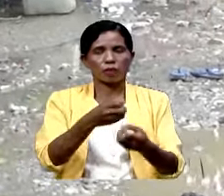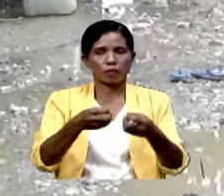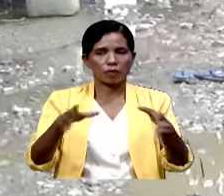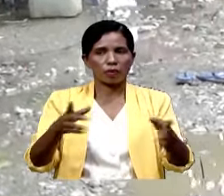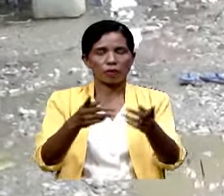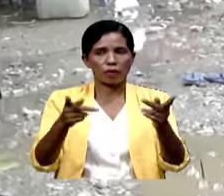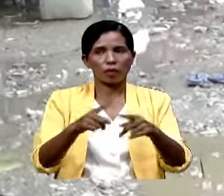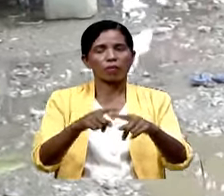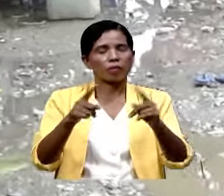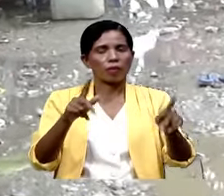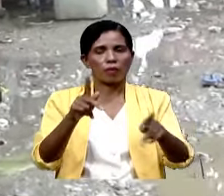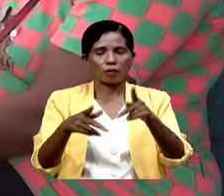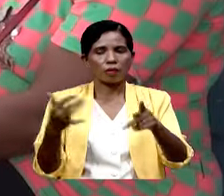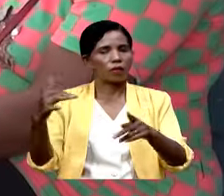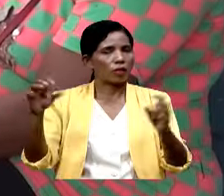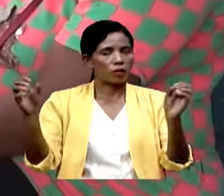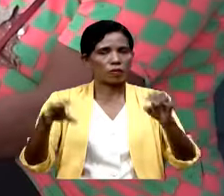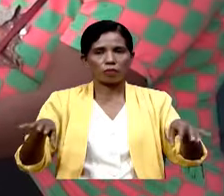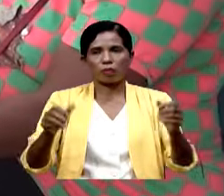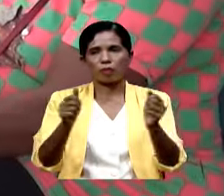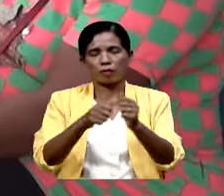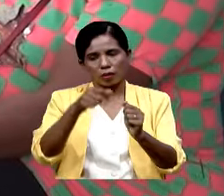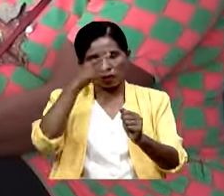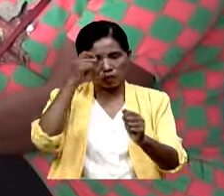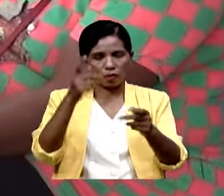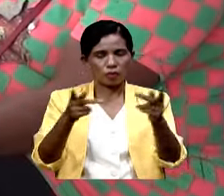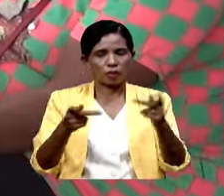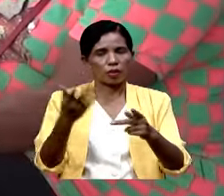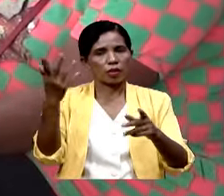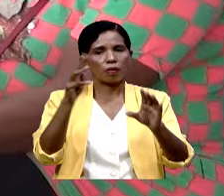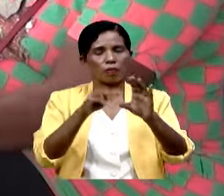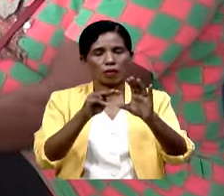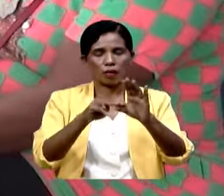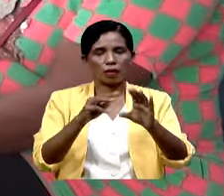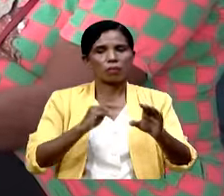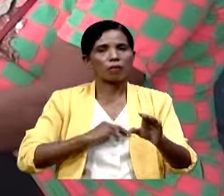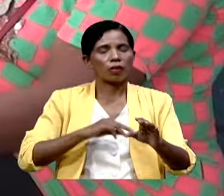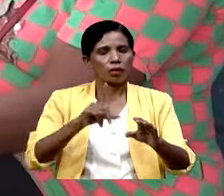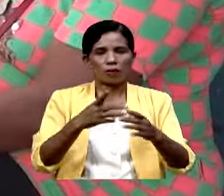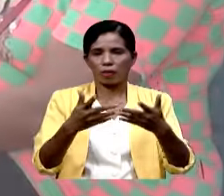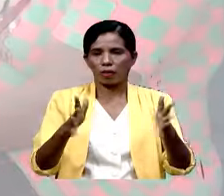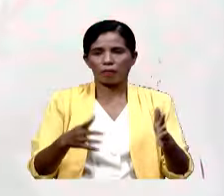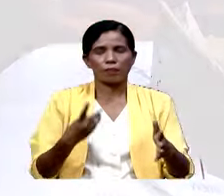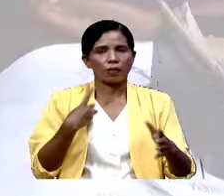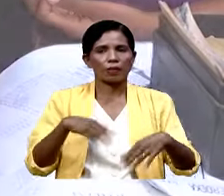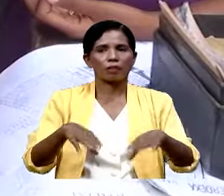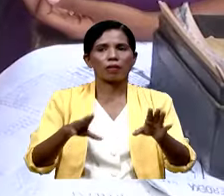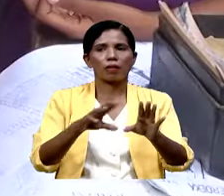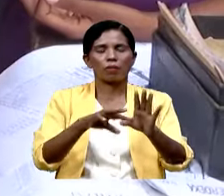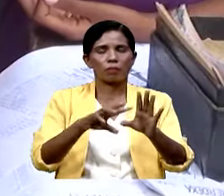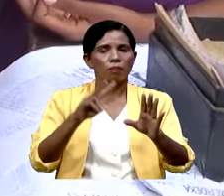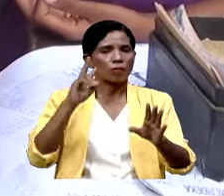refere, mebe negosiante sira ne, lakoi kopera, ho razang fatin iha mercado manlewana la iha. Kami at fan modo ne de, soka fatin la